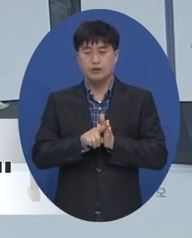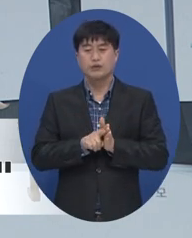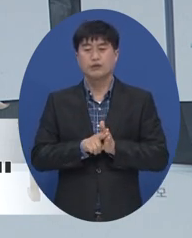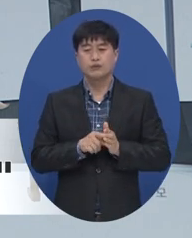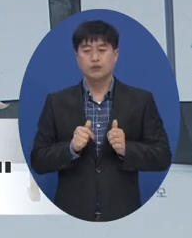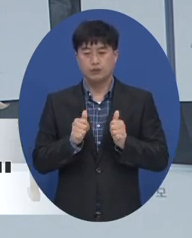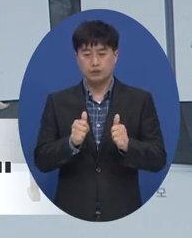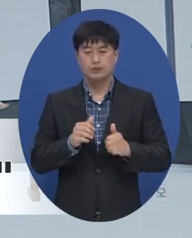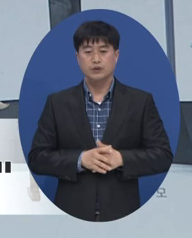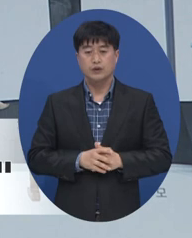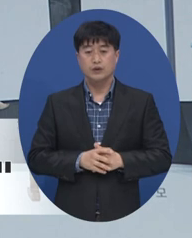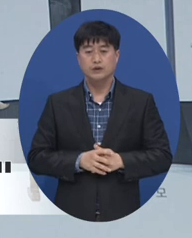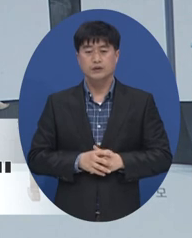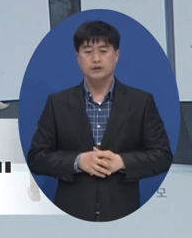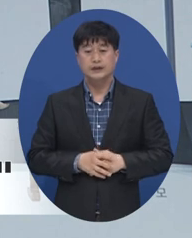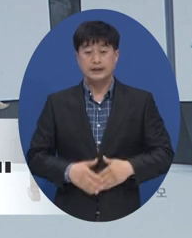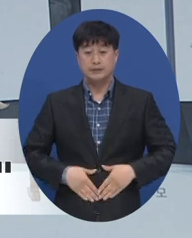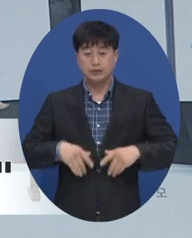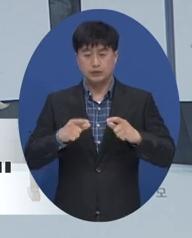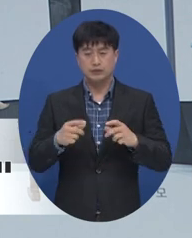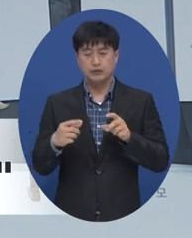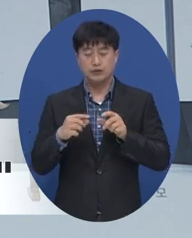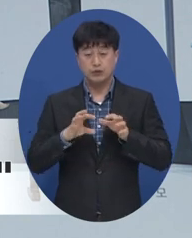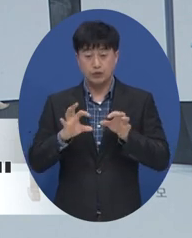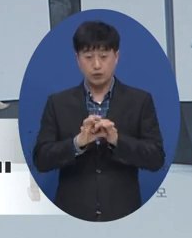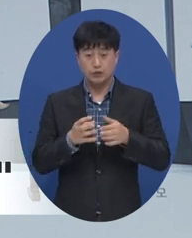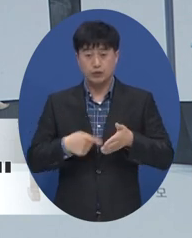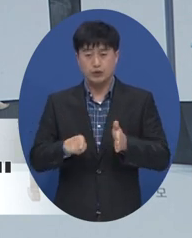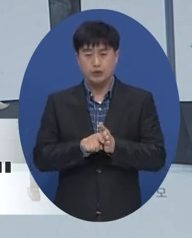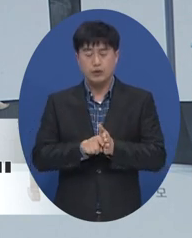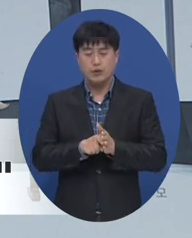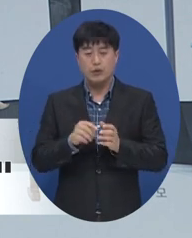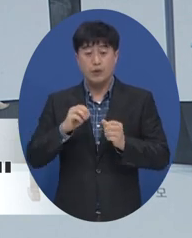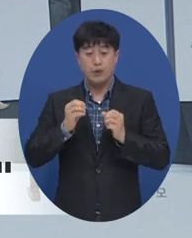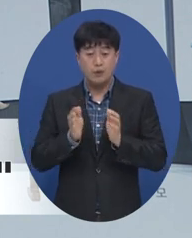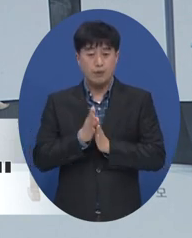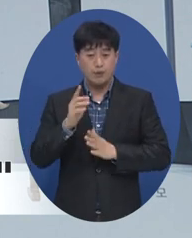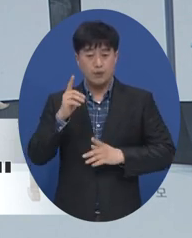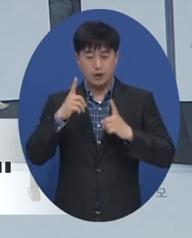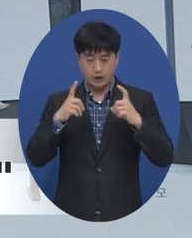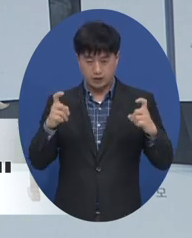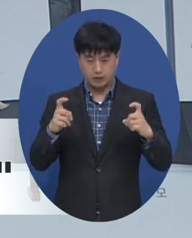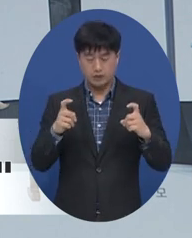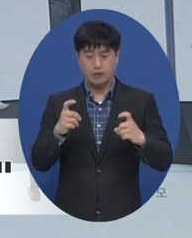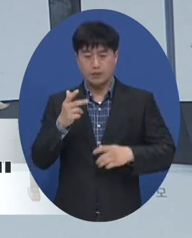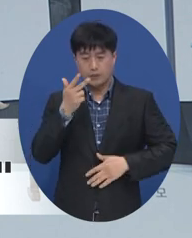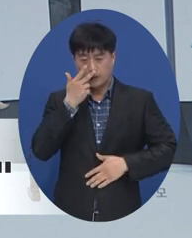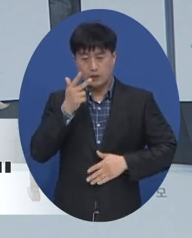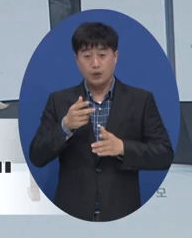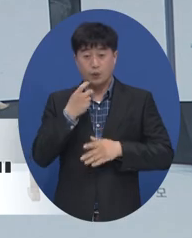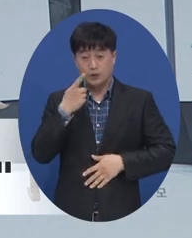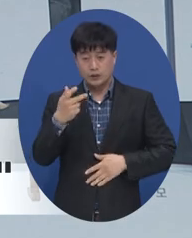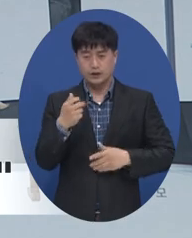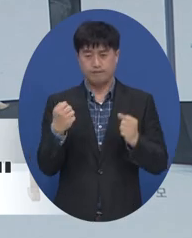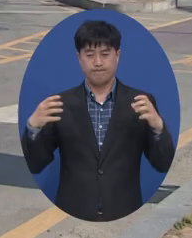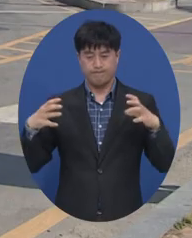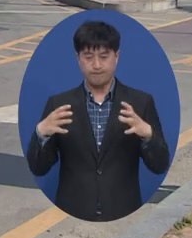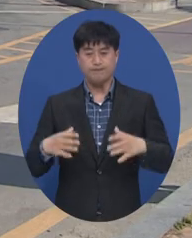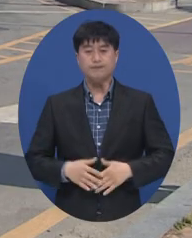광역급행철도 신호선 경기 남부 연장을 위해 화성, 오산, 평택시와 힘을 모읍니다. 자세한 소식 함께 보시죠.